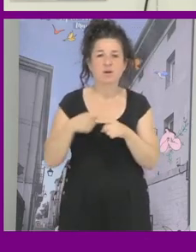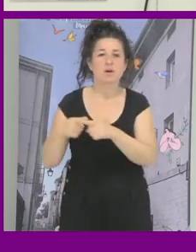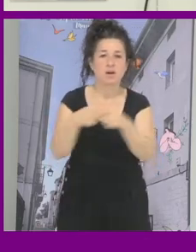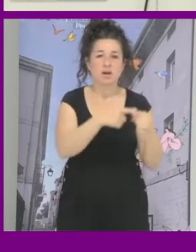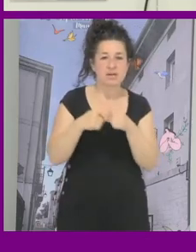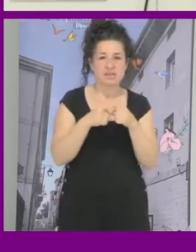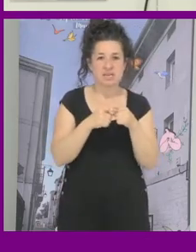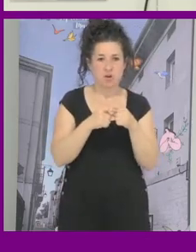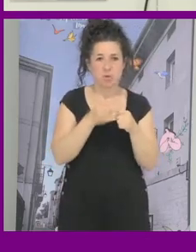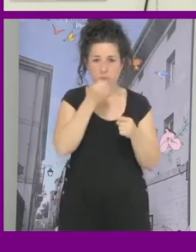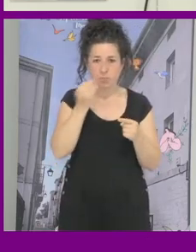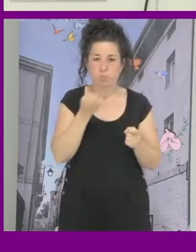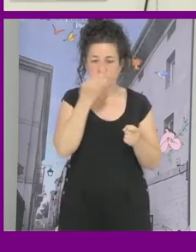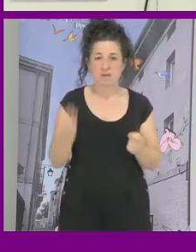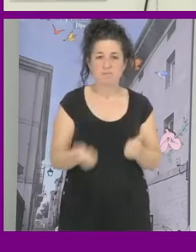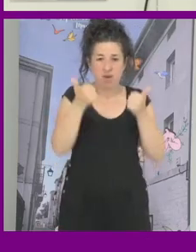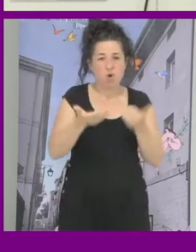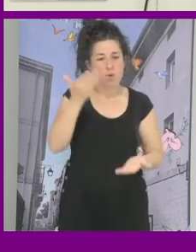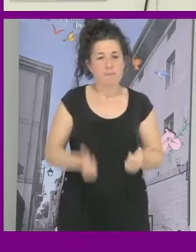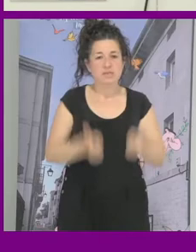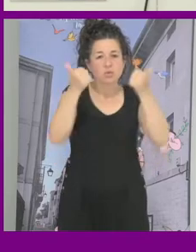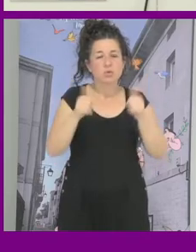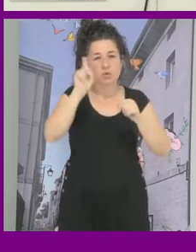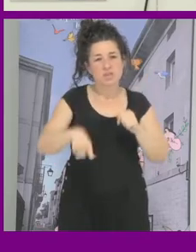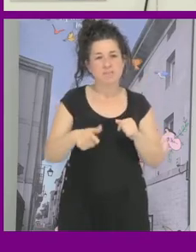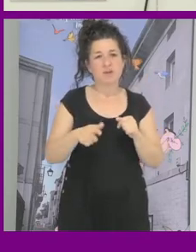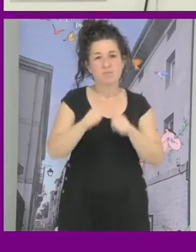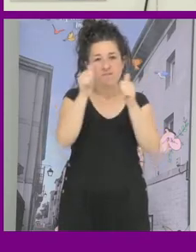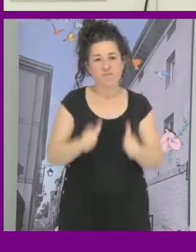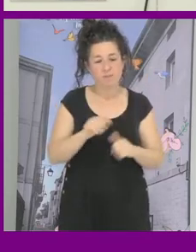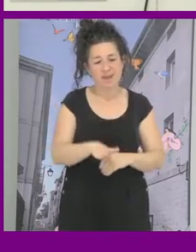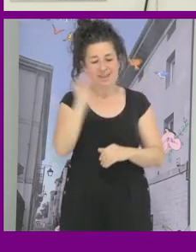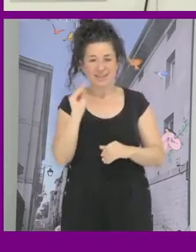mahaigaineratzea, eta zaintza ulertzeko modua. Hau da, horiek dira,